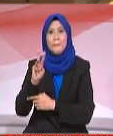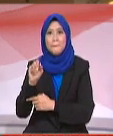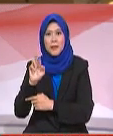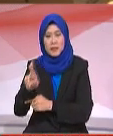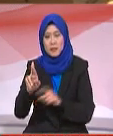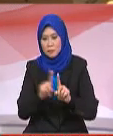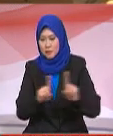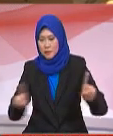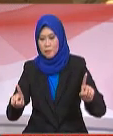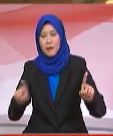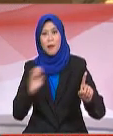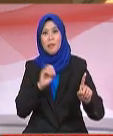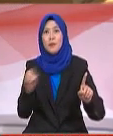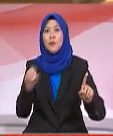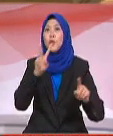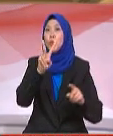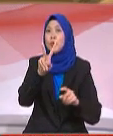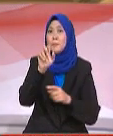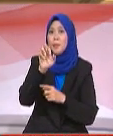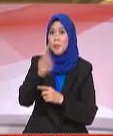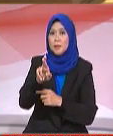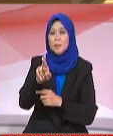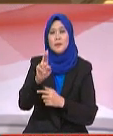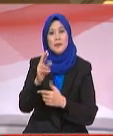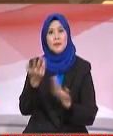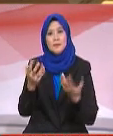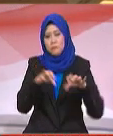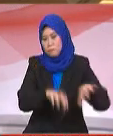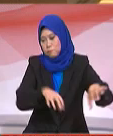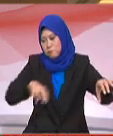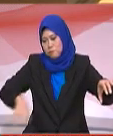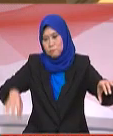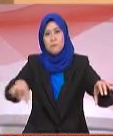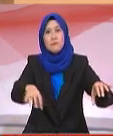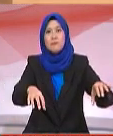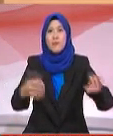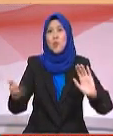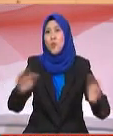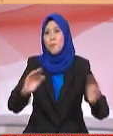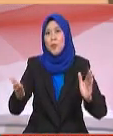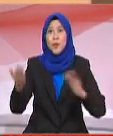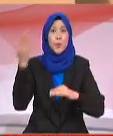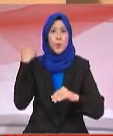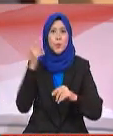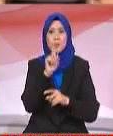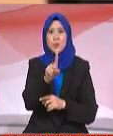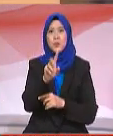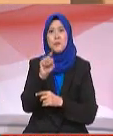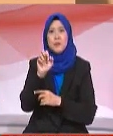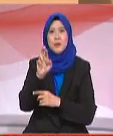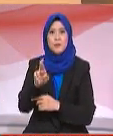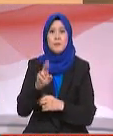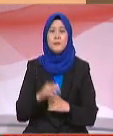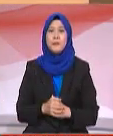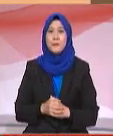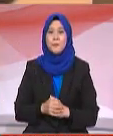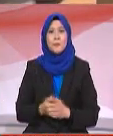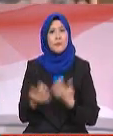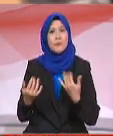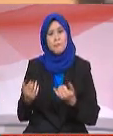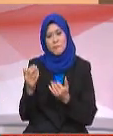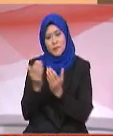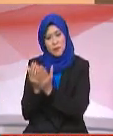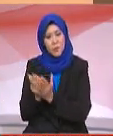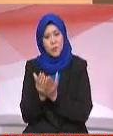sehingga 2 meter antara satu sama lain berbanding 1 meter sebelum ini. Beberapa inisiatif juga diambil oleh